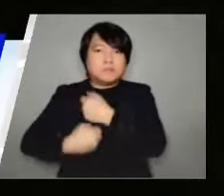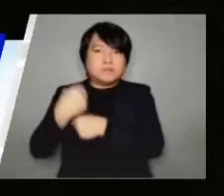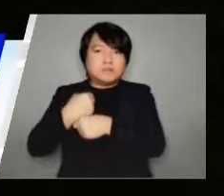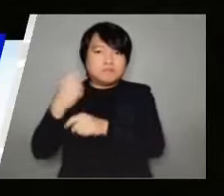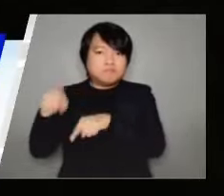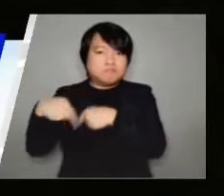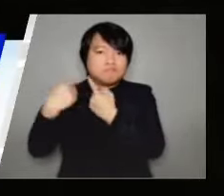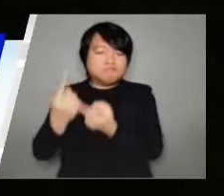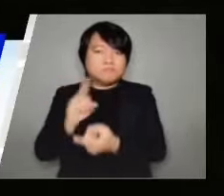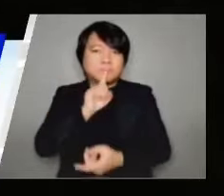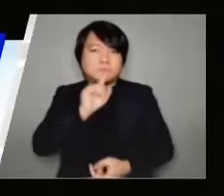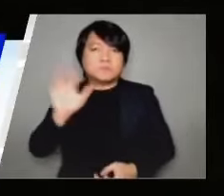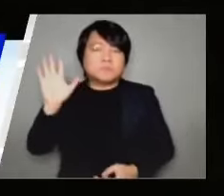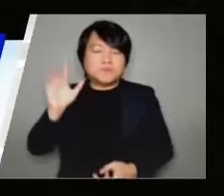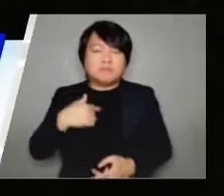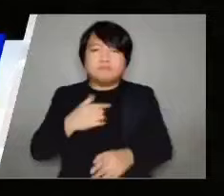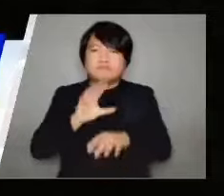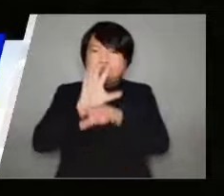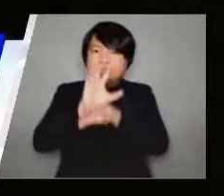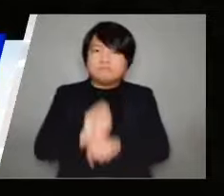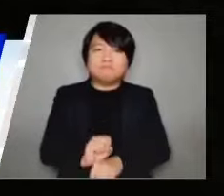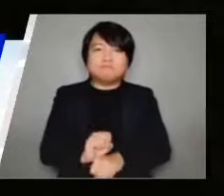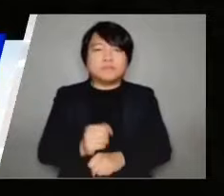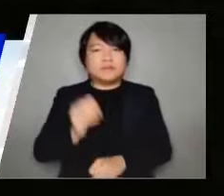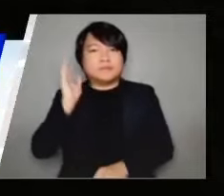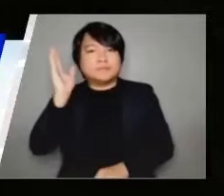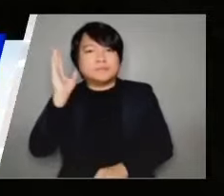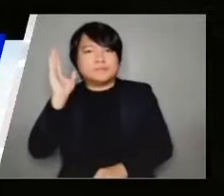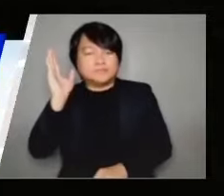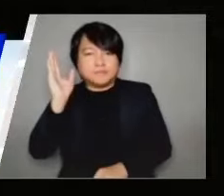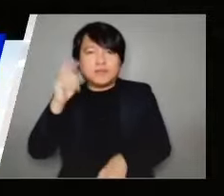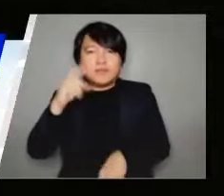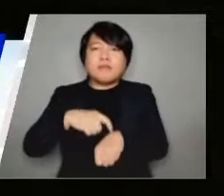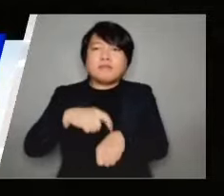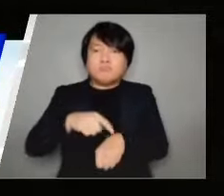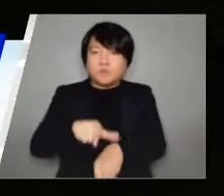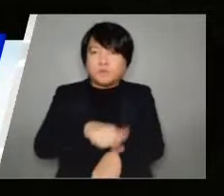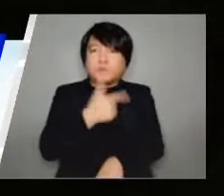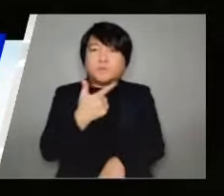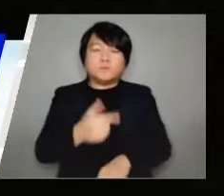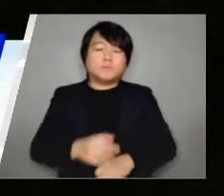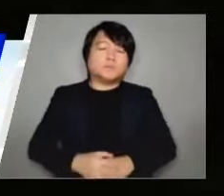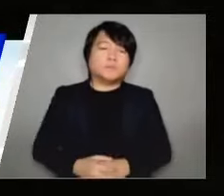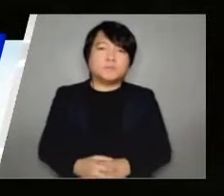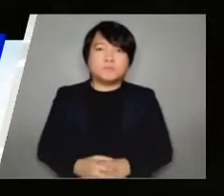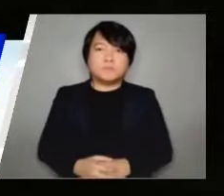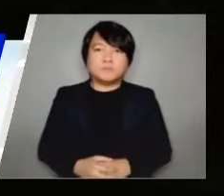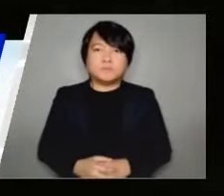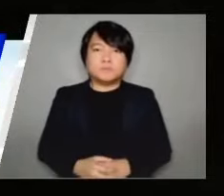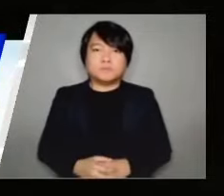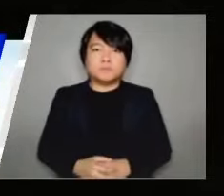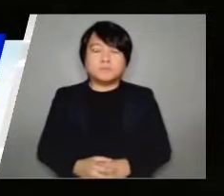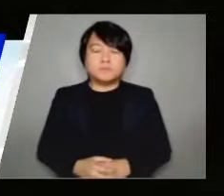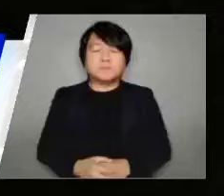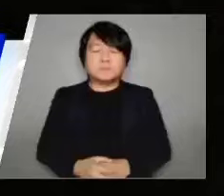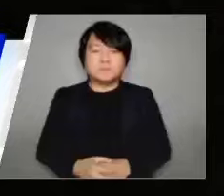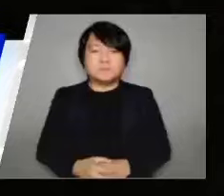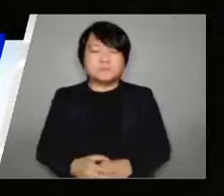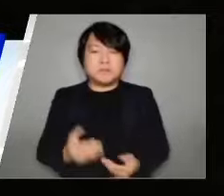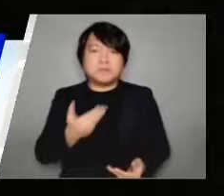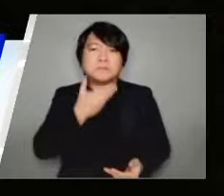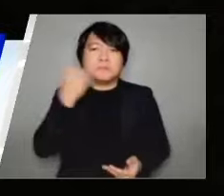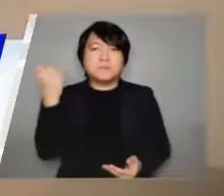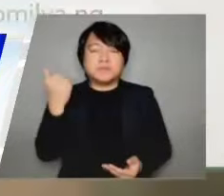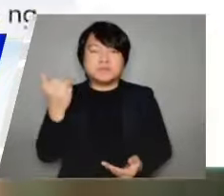ang nakasanayan ng tao, yun na lang po yung susunod. Alin po? Yung mahabang sermonya